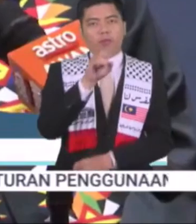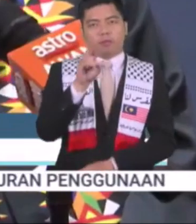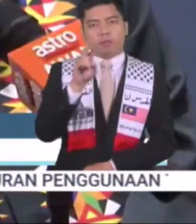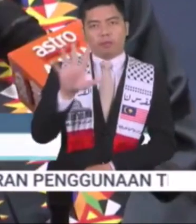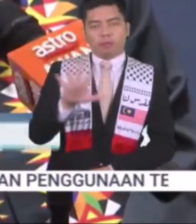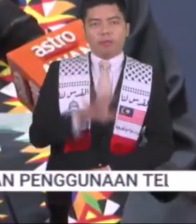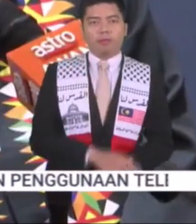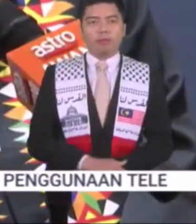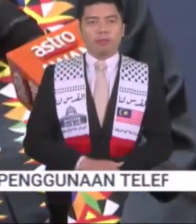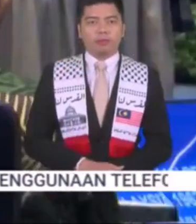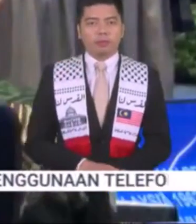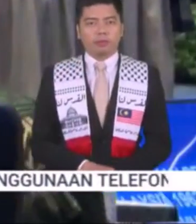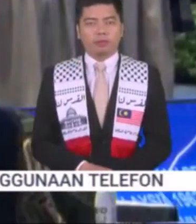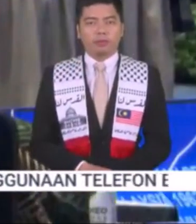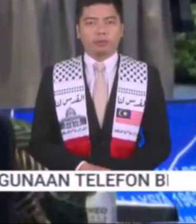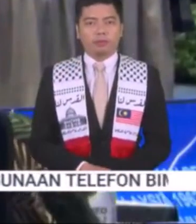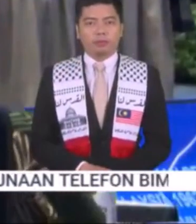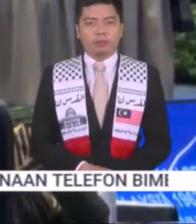2025.